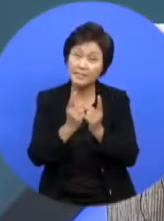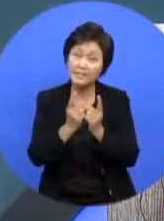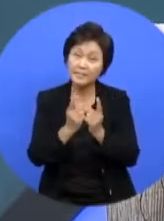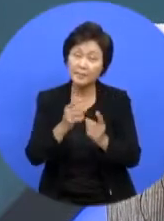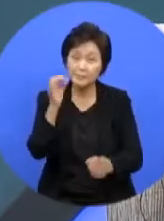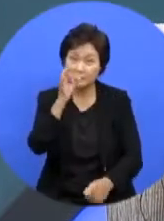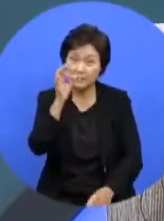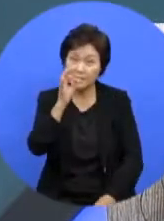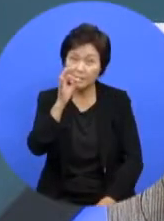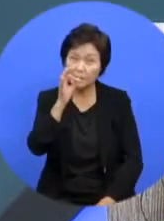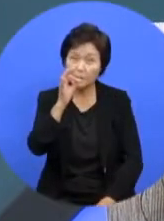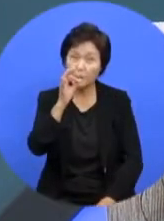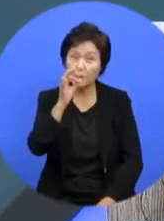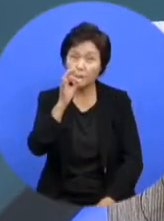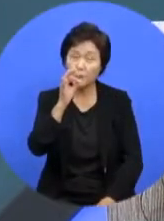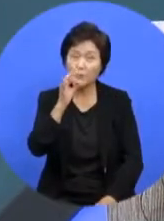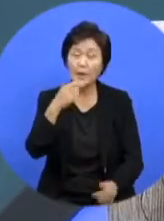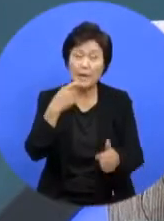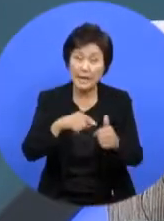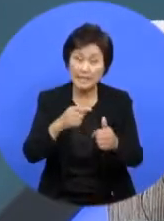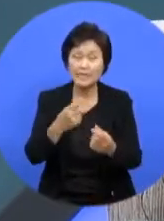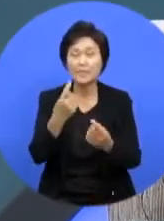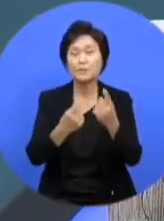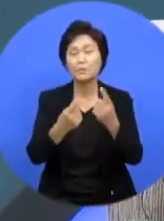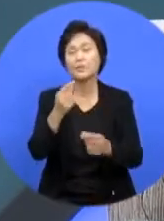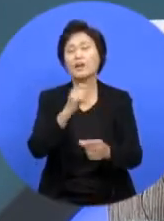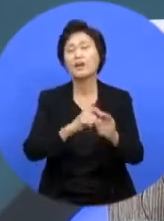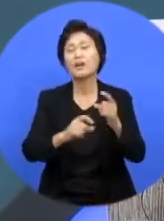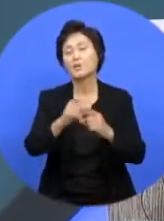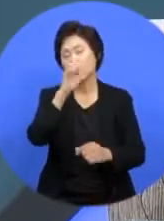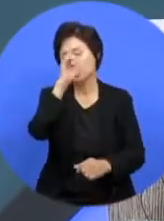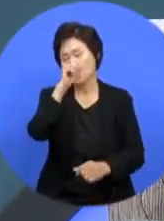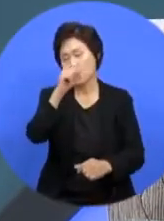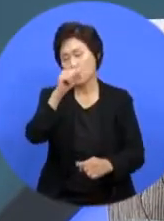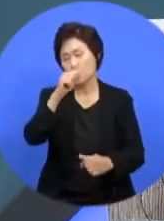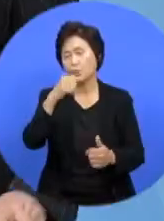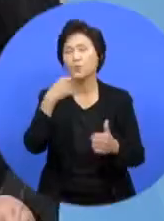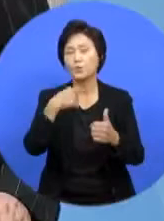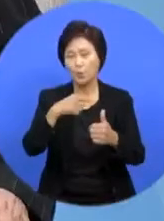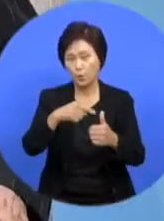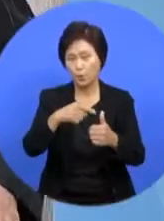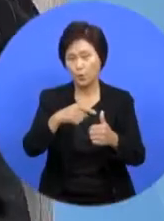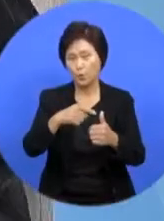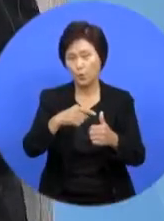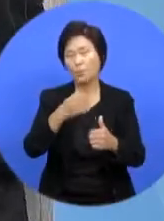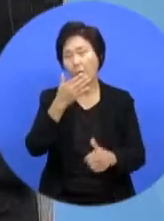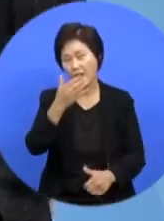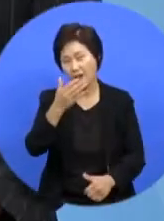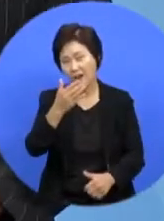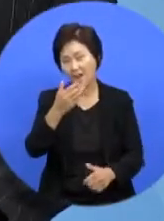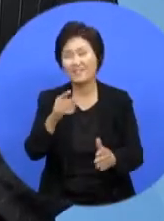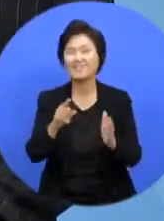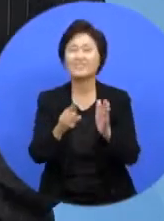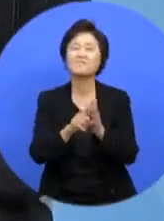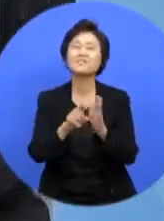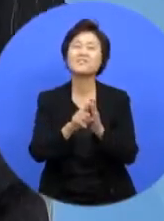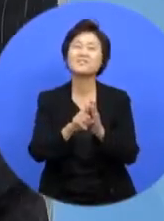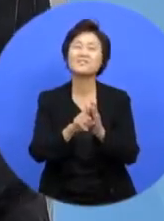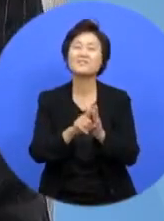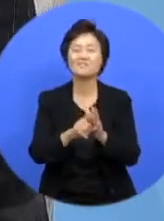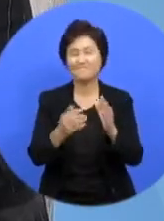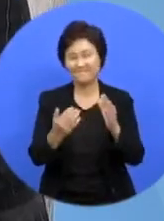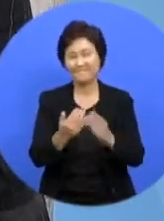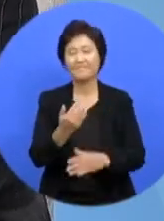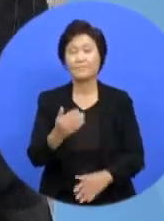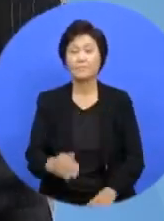그런 교육보다는 더 나은 교육을 받을 수 있겠다라는 그런 믿음이 생기더라고요. 근데 선생님 그 12년을 아이가 지금 그 학교를